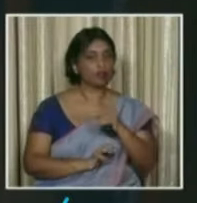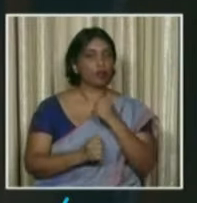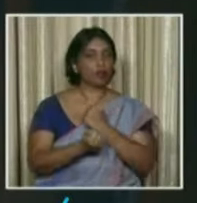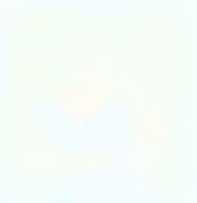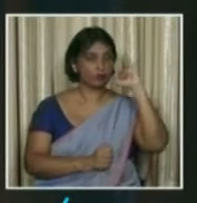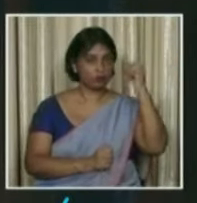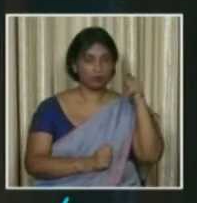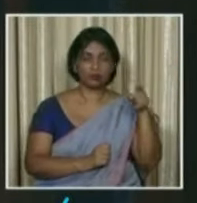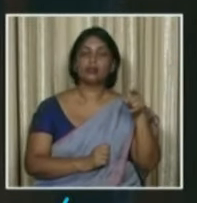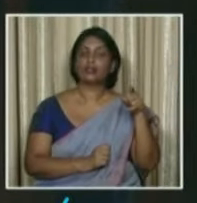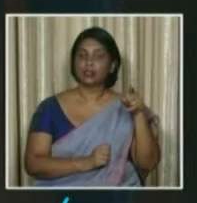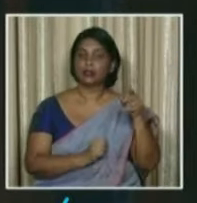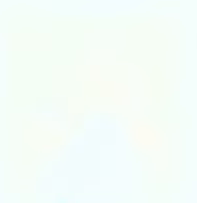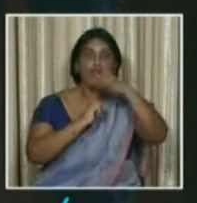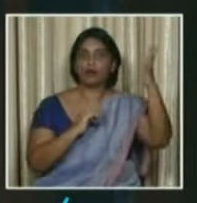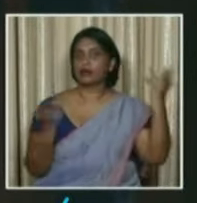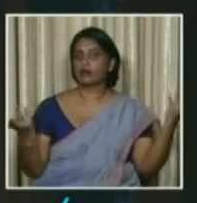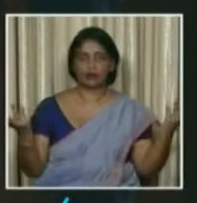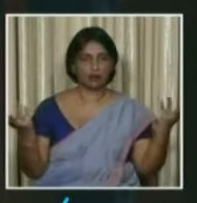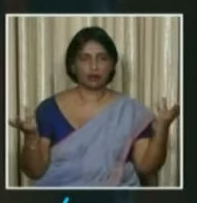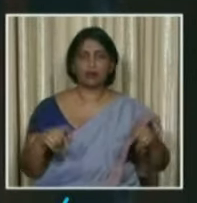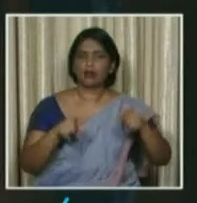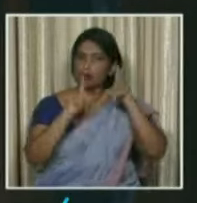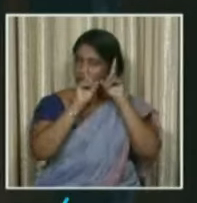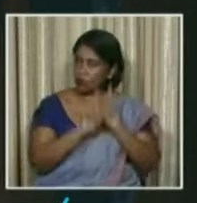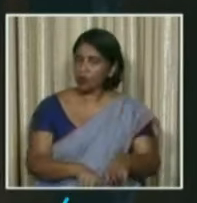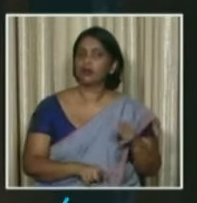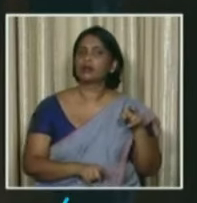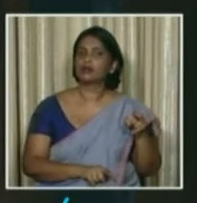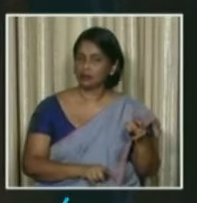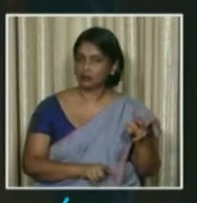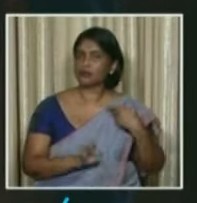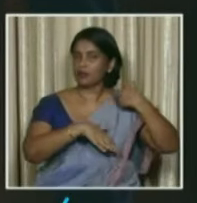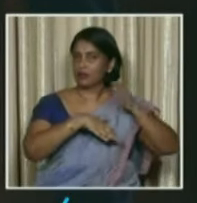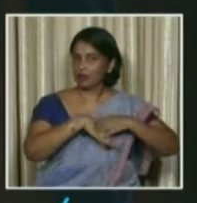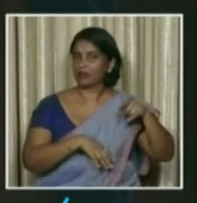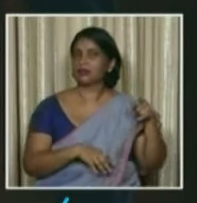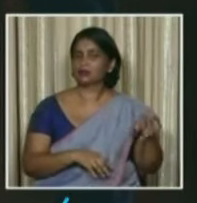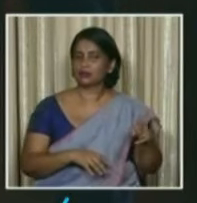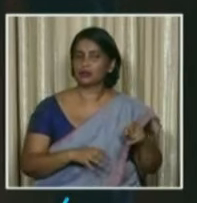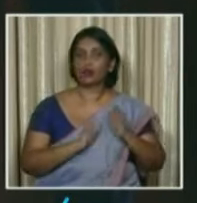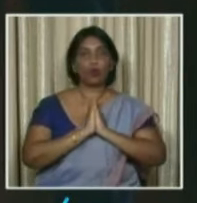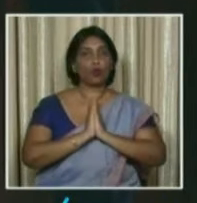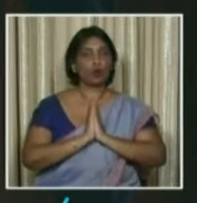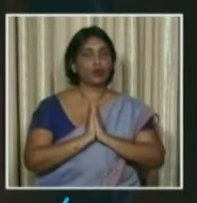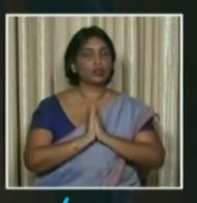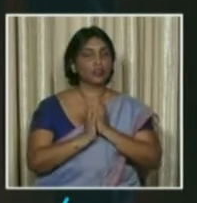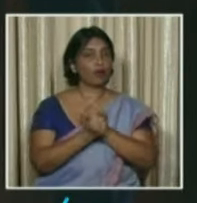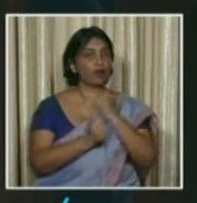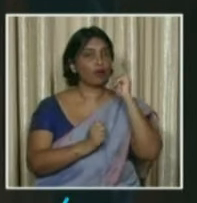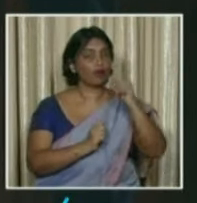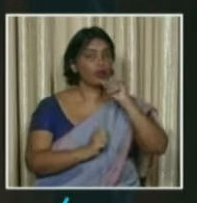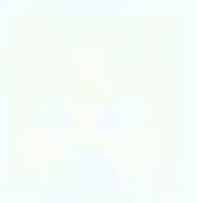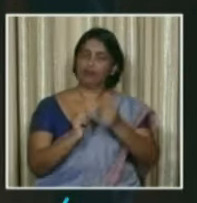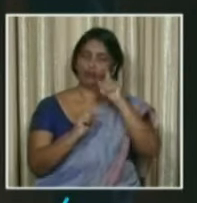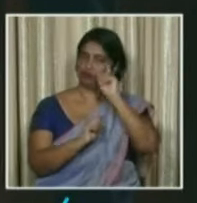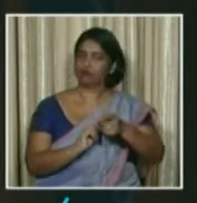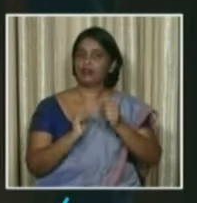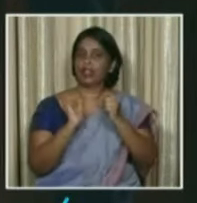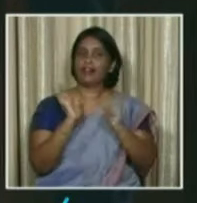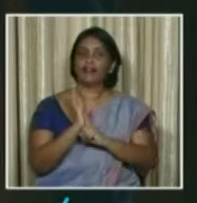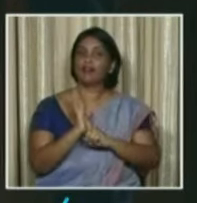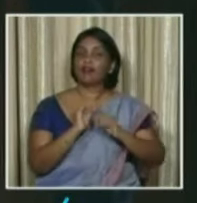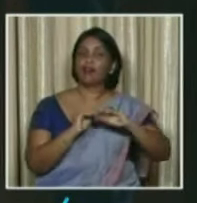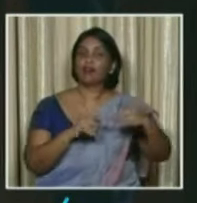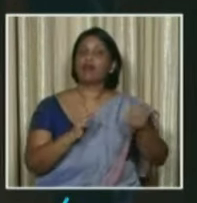පොලිස්පති ධූරය හිස් වෙලා නැහැයි කියලා. මෙවැනිම තත්වයක් අපිට ඉතිහාසයේ තිබුණා. පූජිත් ජයසුන්දර මැතිතුමාව අනිවාර්ය නිවාඩු ඇරියා. මොකද්ද